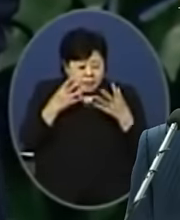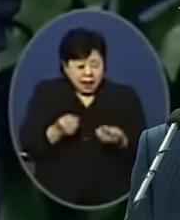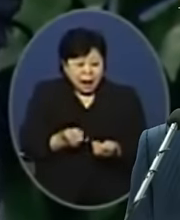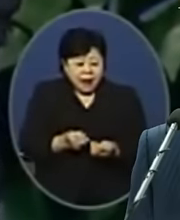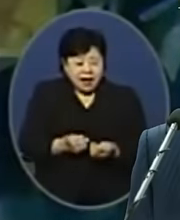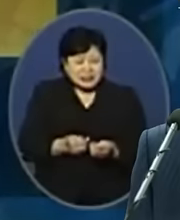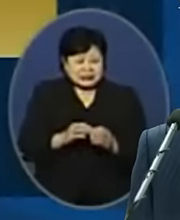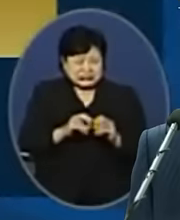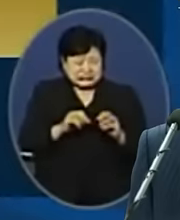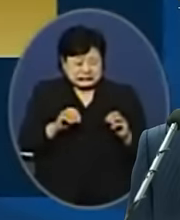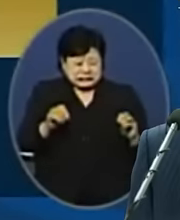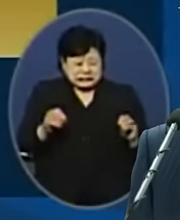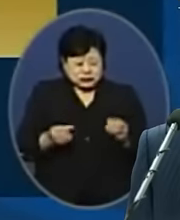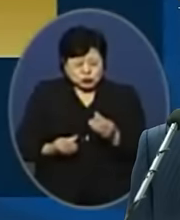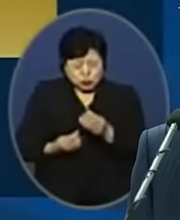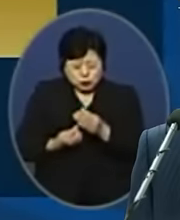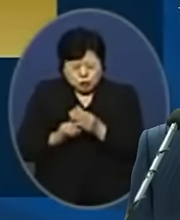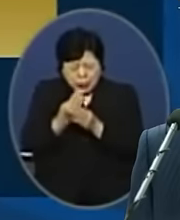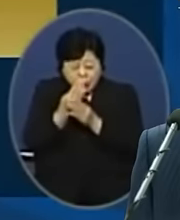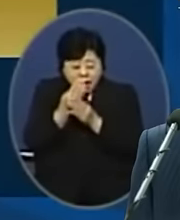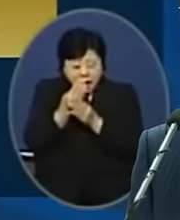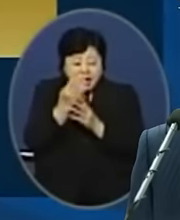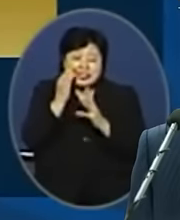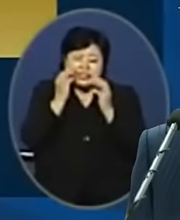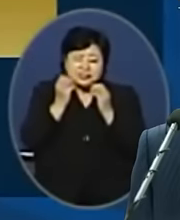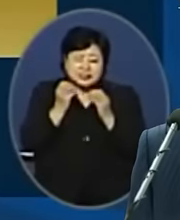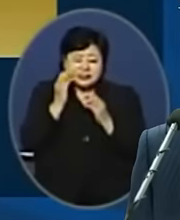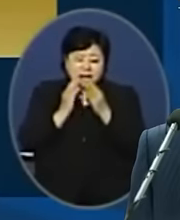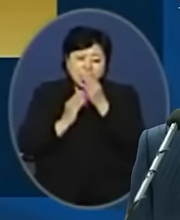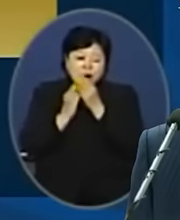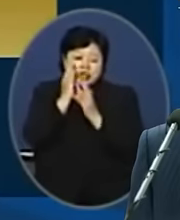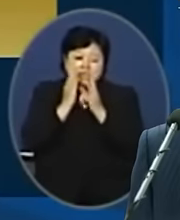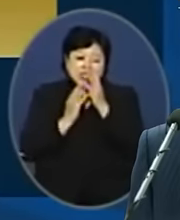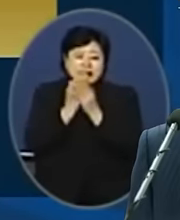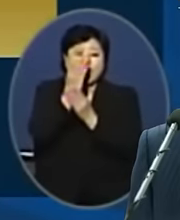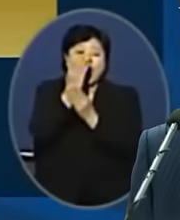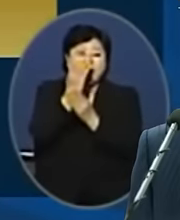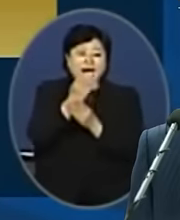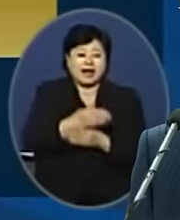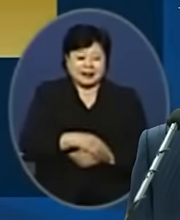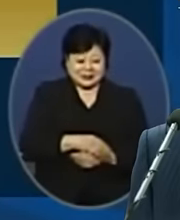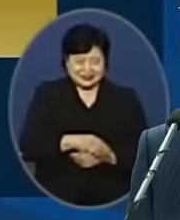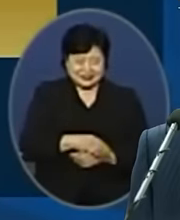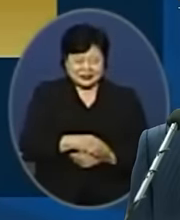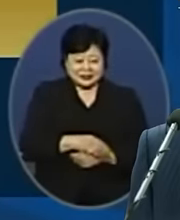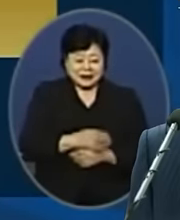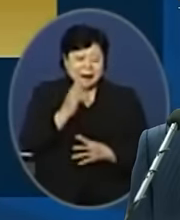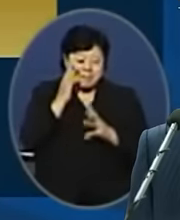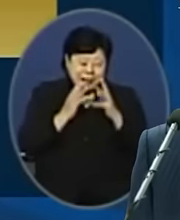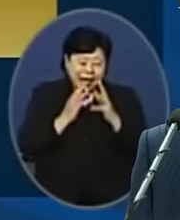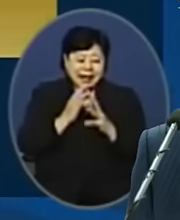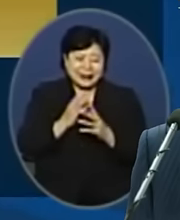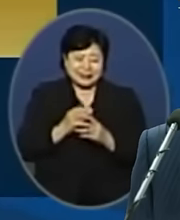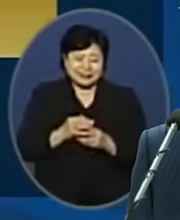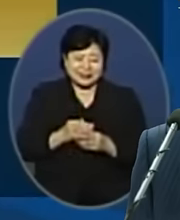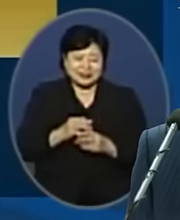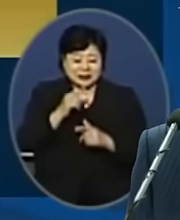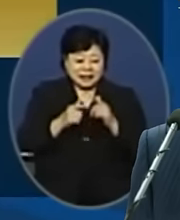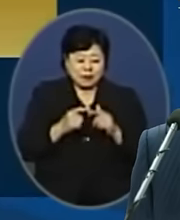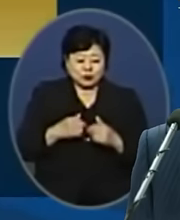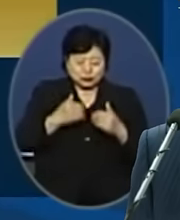무거운 흙을 뚫고서 나와서 새로운 저런 나무들이 되는 것입니다.